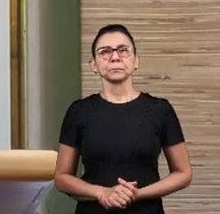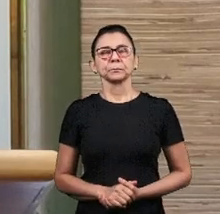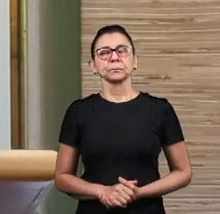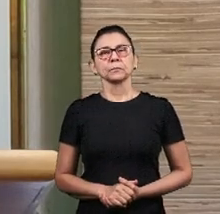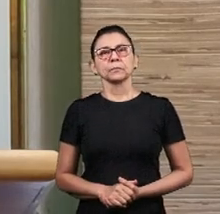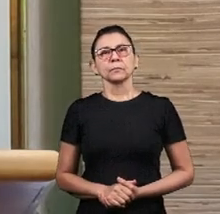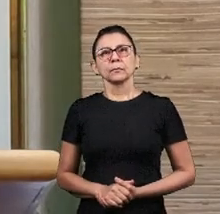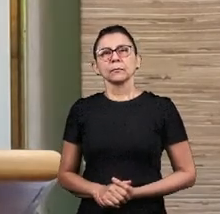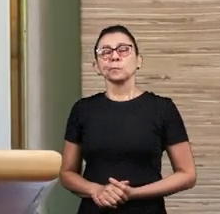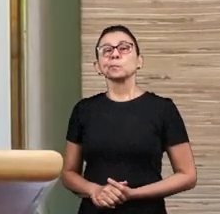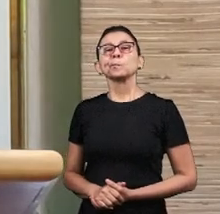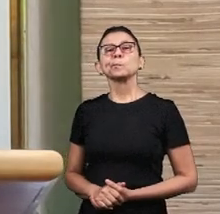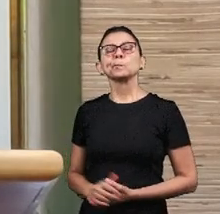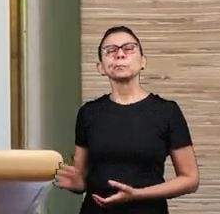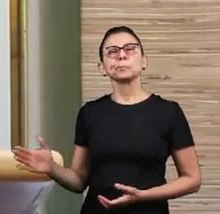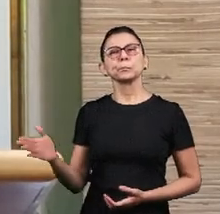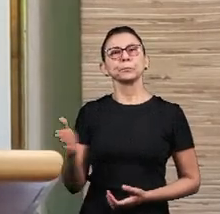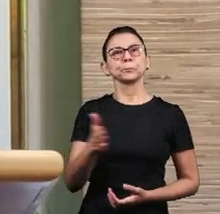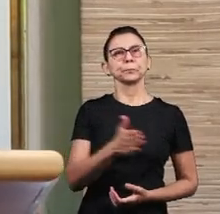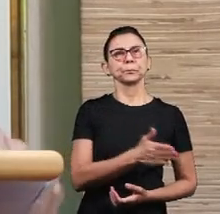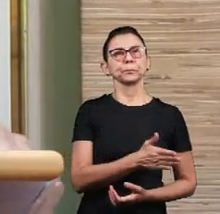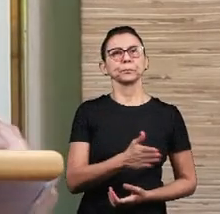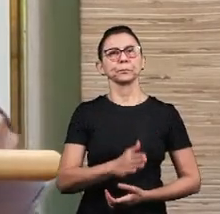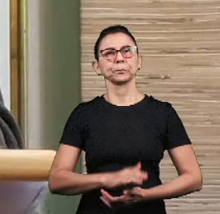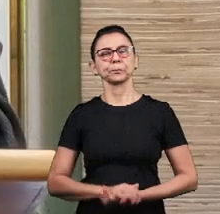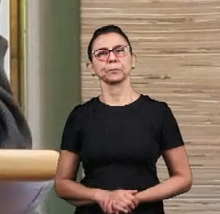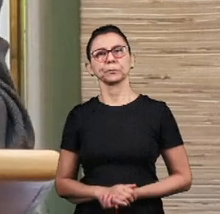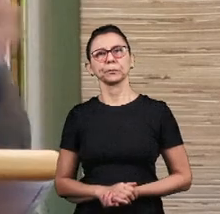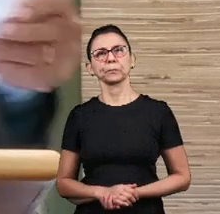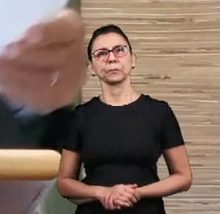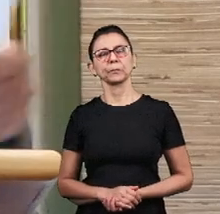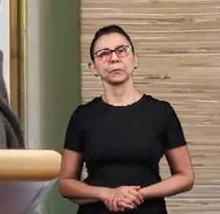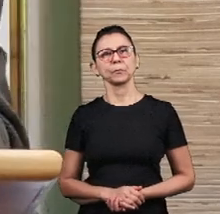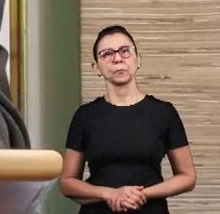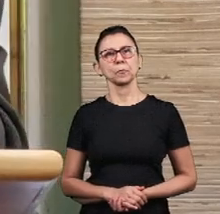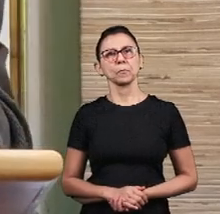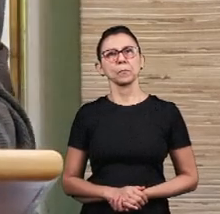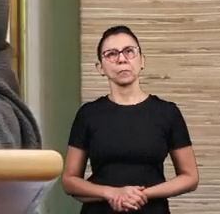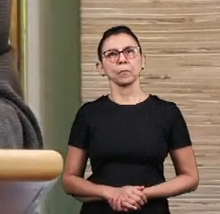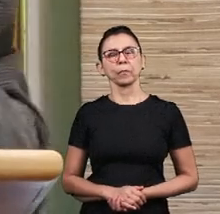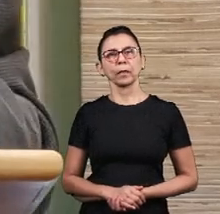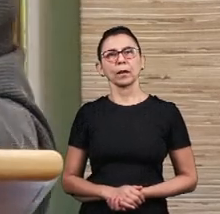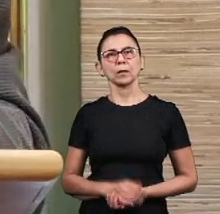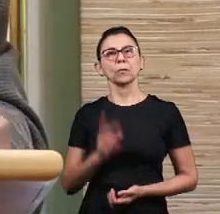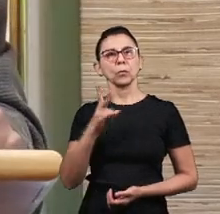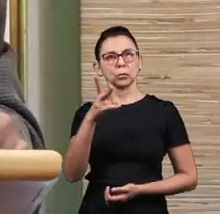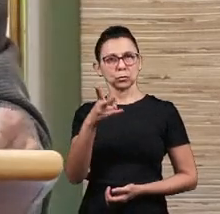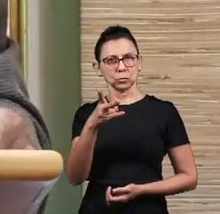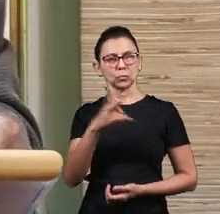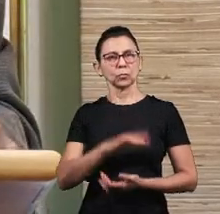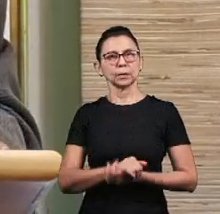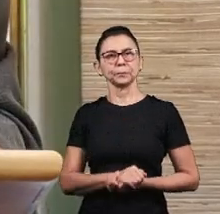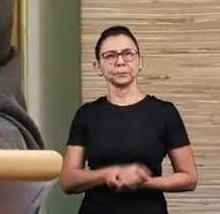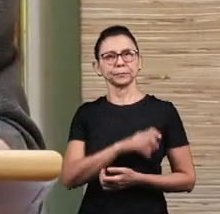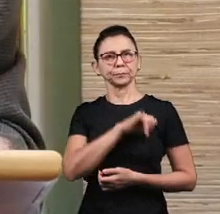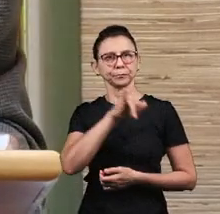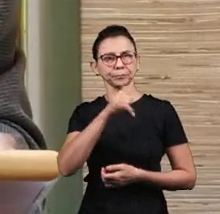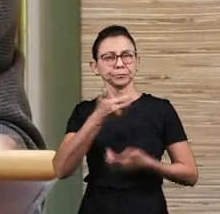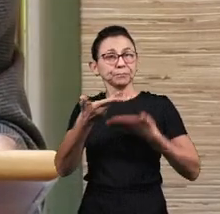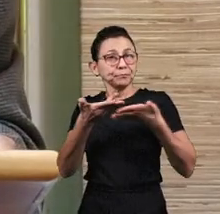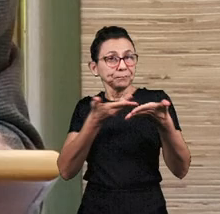la prière. Donc, je reviens ici à parler à propos de cette assistance et de dire le